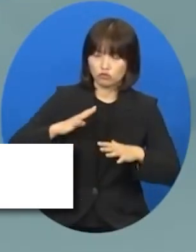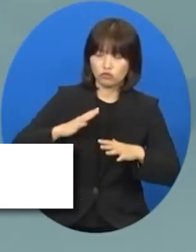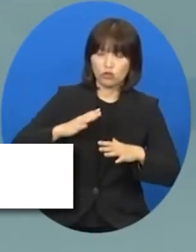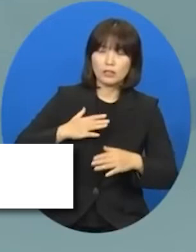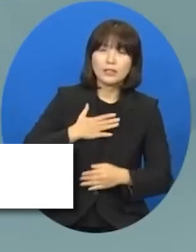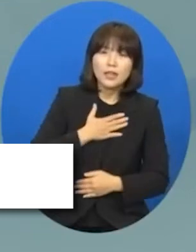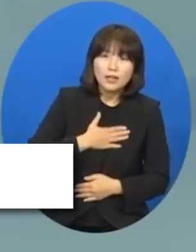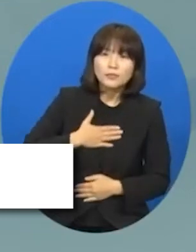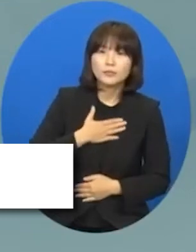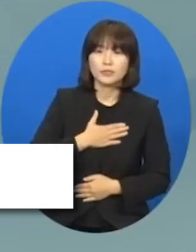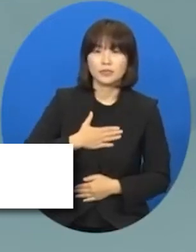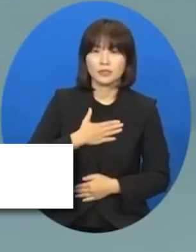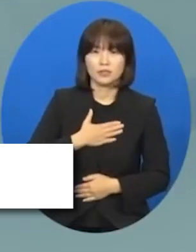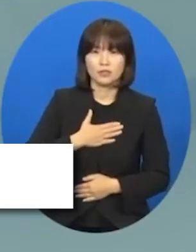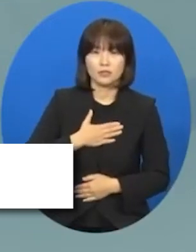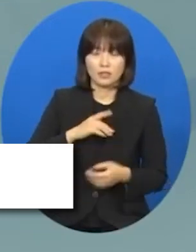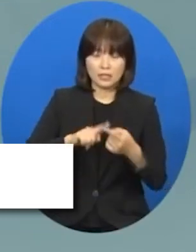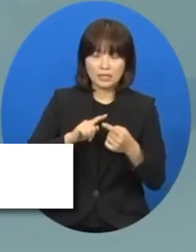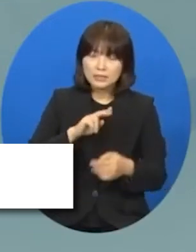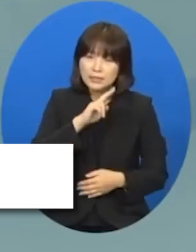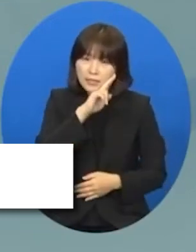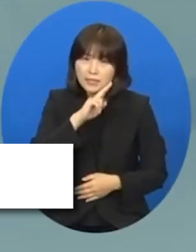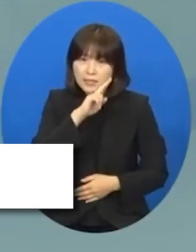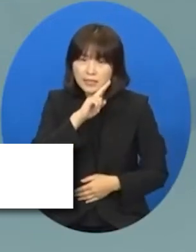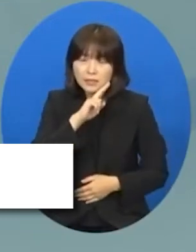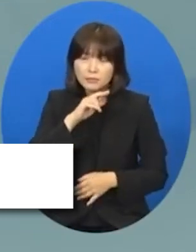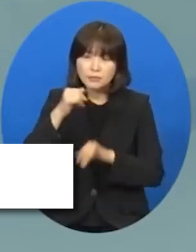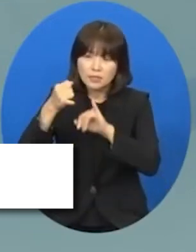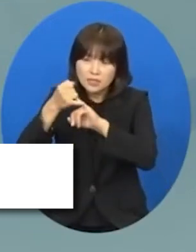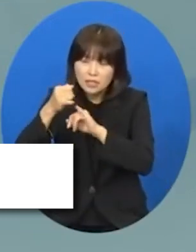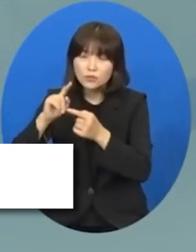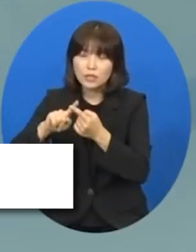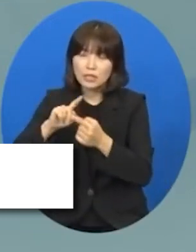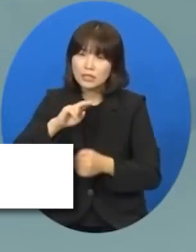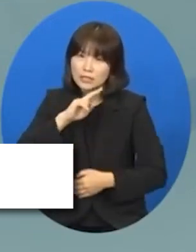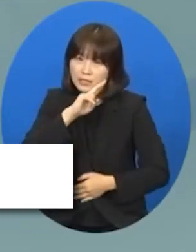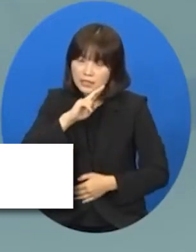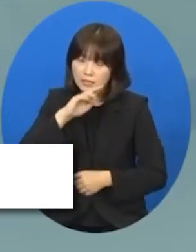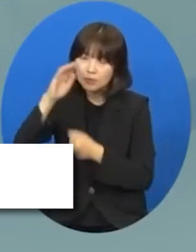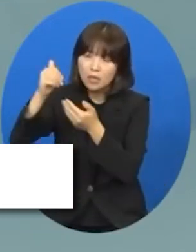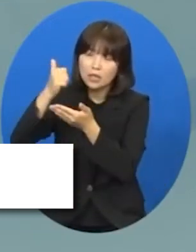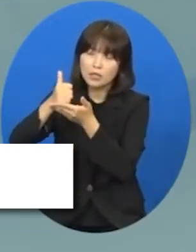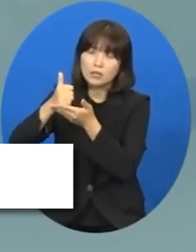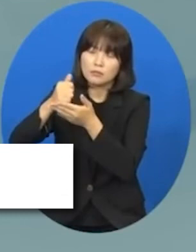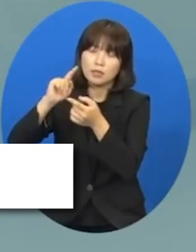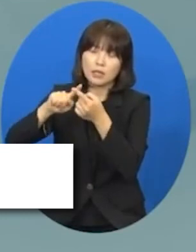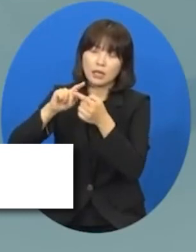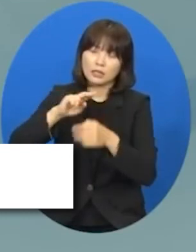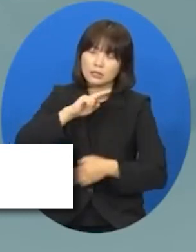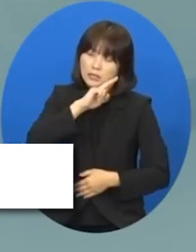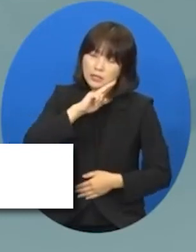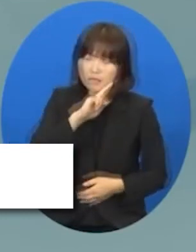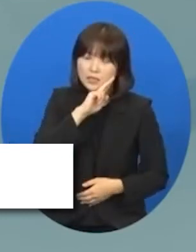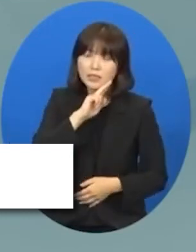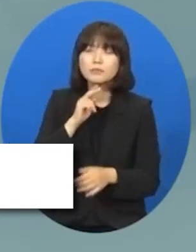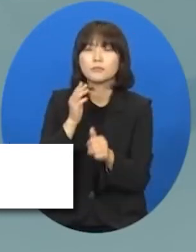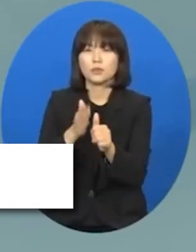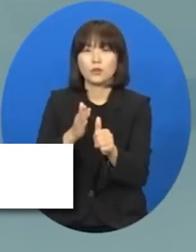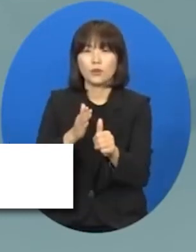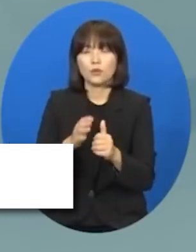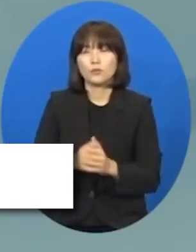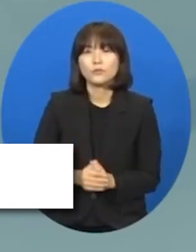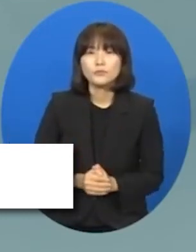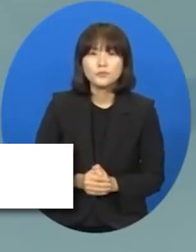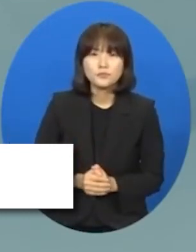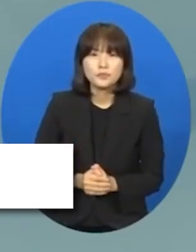의한 의심 약속에 대한 의심 하나님에 대한 의심을 의심할 때입니다 이제는